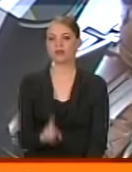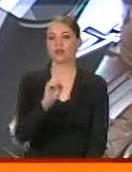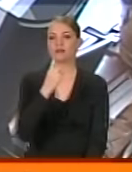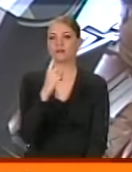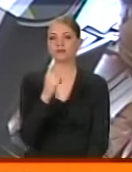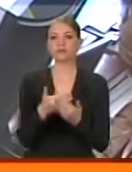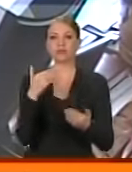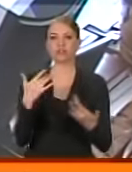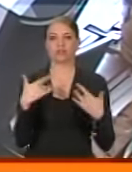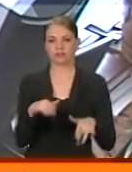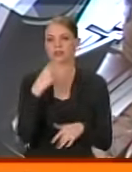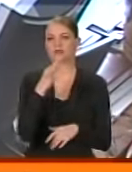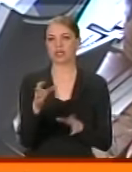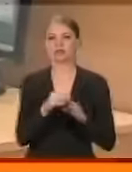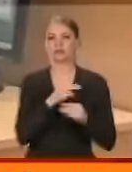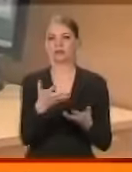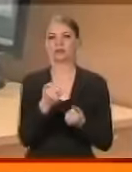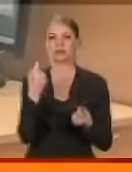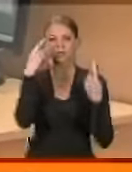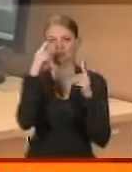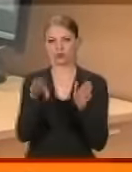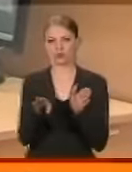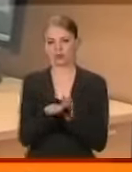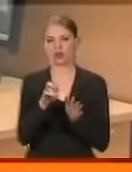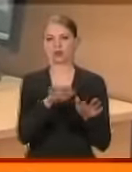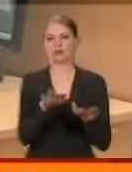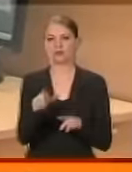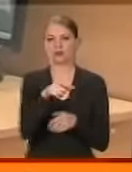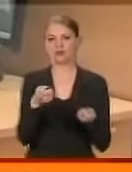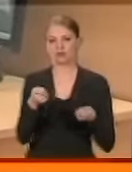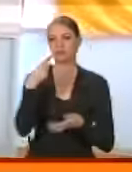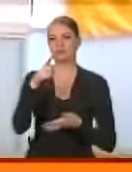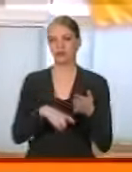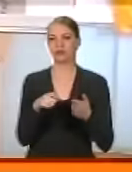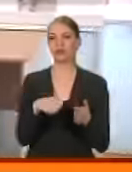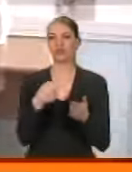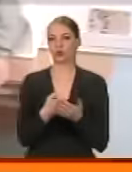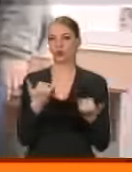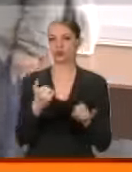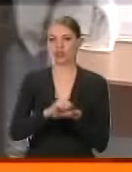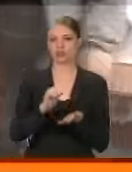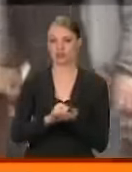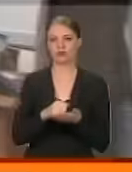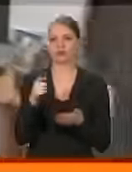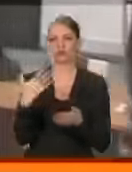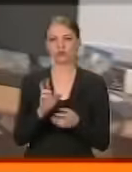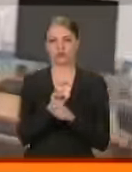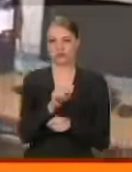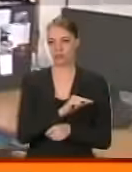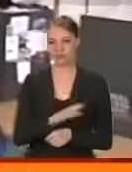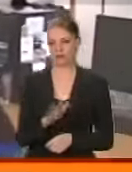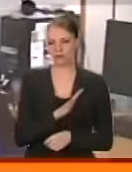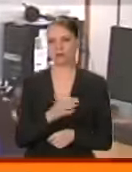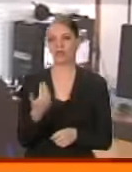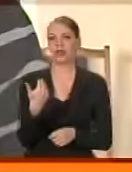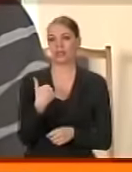ніж звільнитися, сказала колегам, бере творчу відпустку. Та місцеві медійні керівники певні, до тутешніх ЗМІ двері їй точно зачинені.